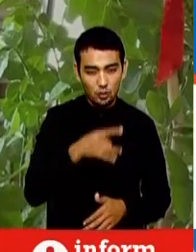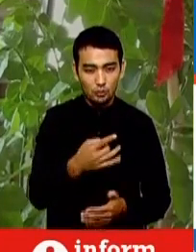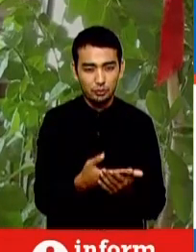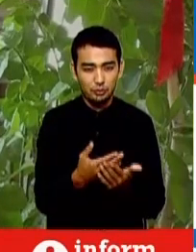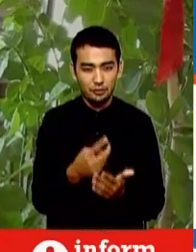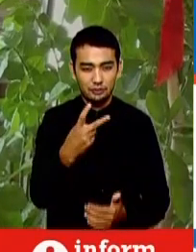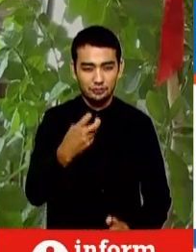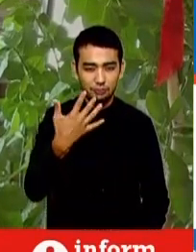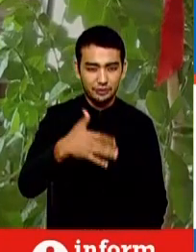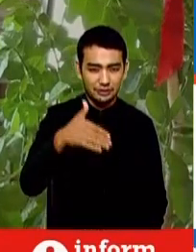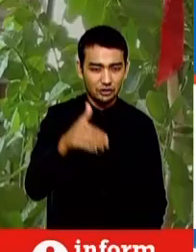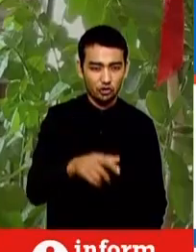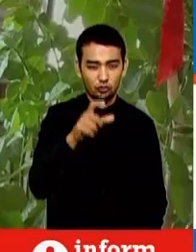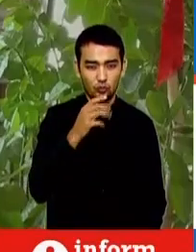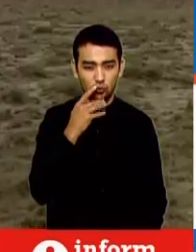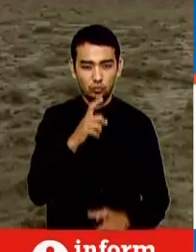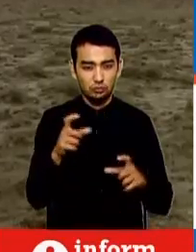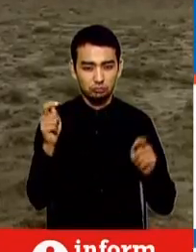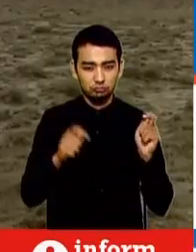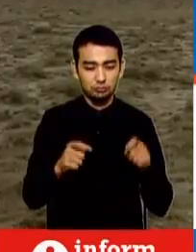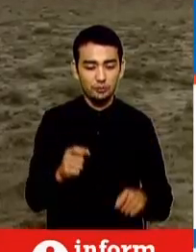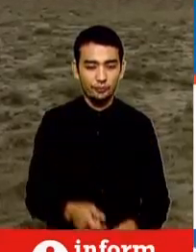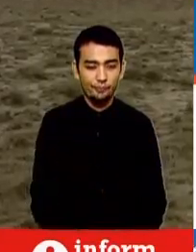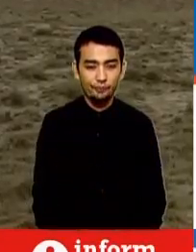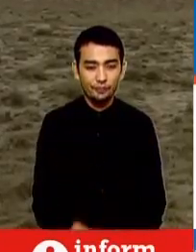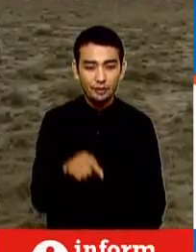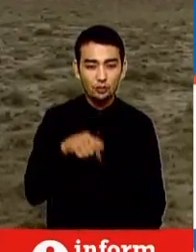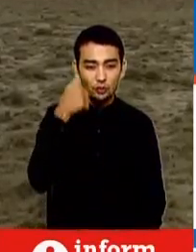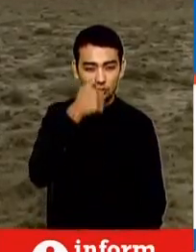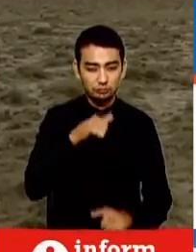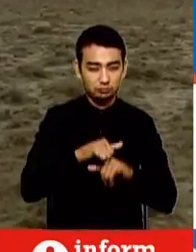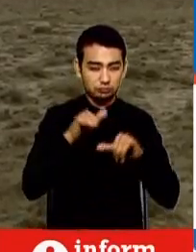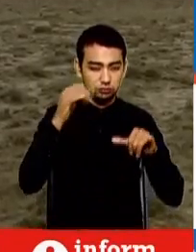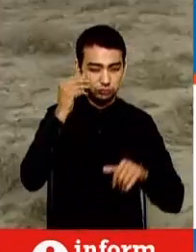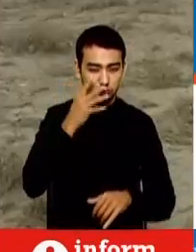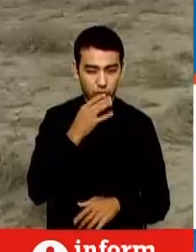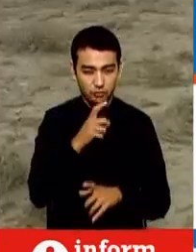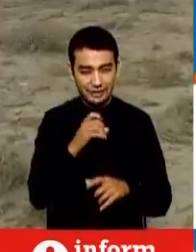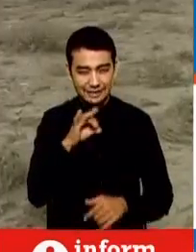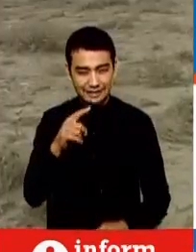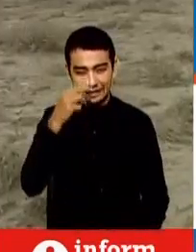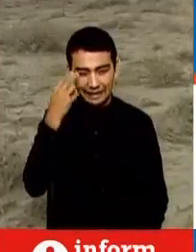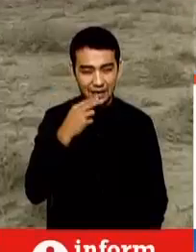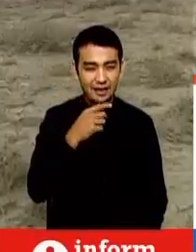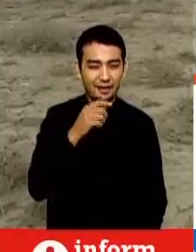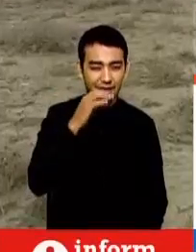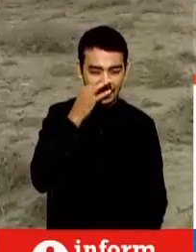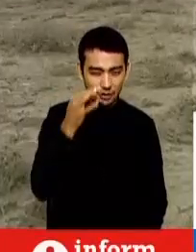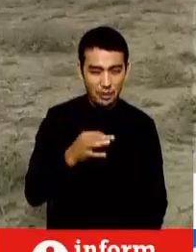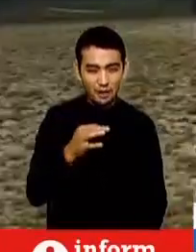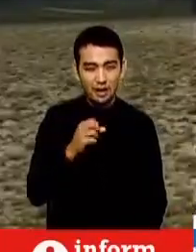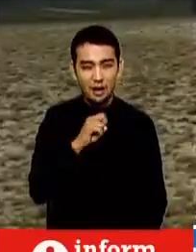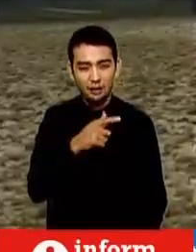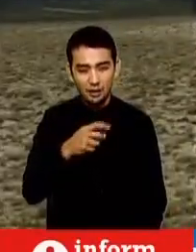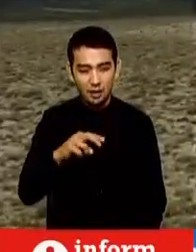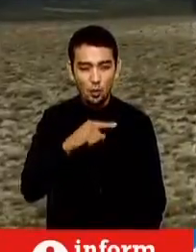порядка 250 тысяч туристов. В этом году наблюдается рост числа туристов из Италии, Германии, Англии, Франции,